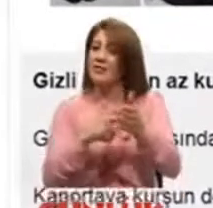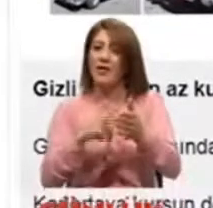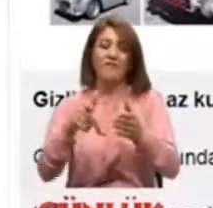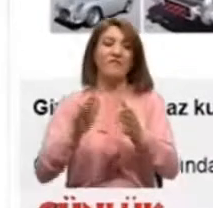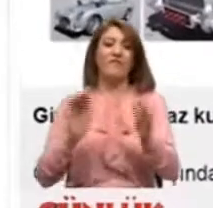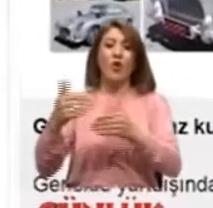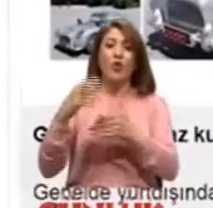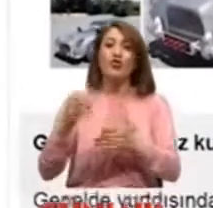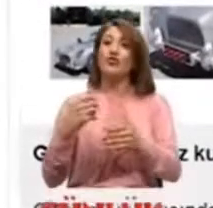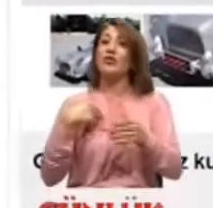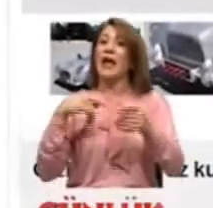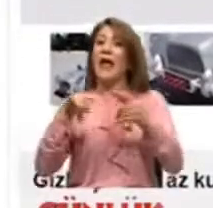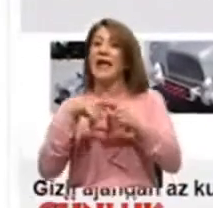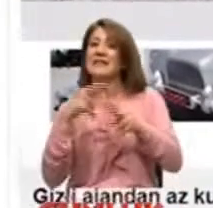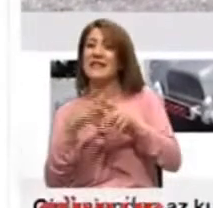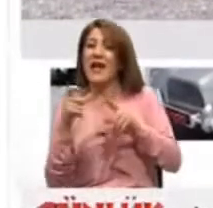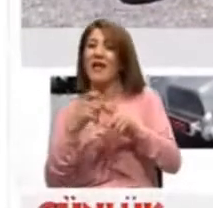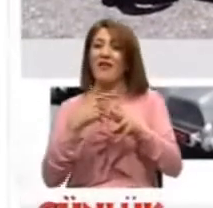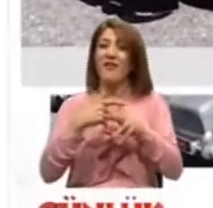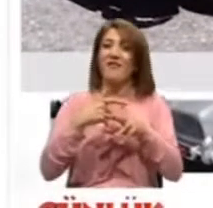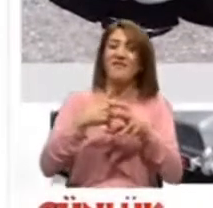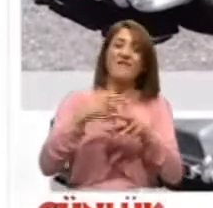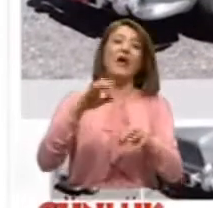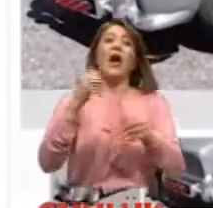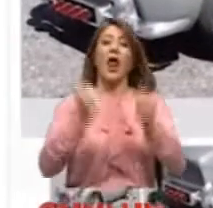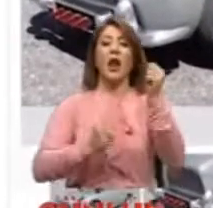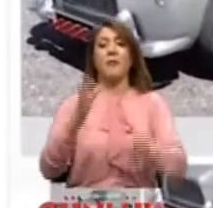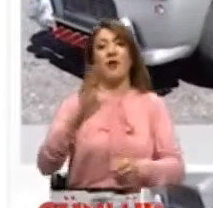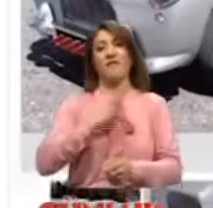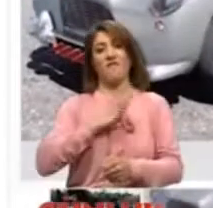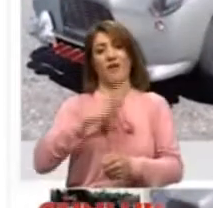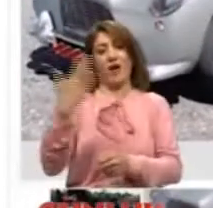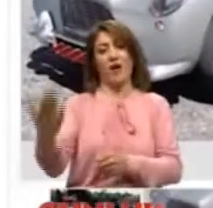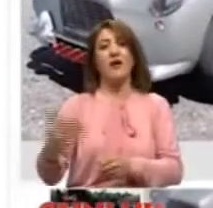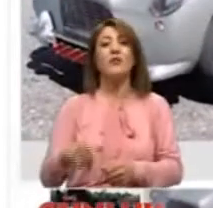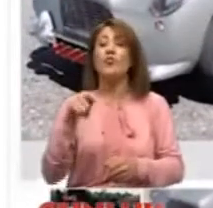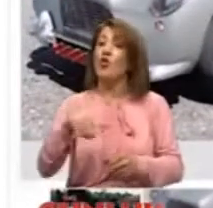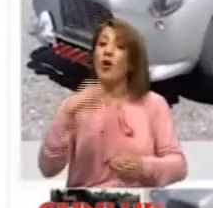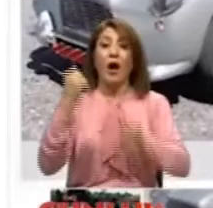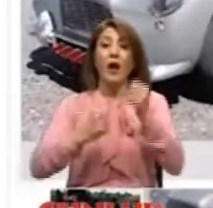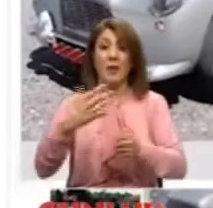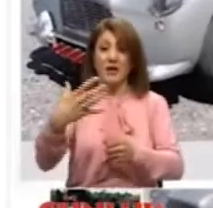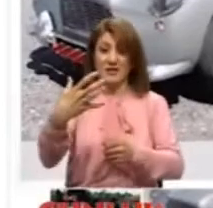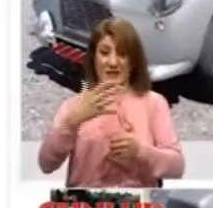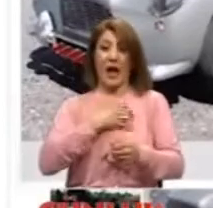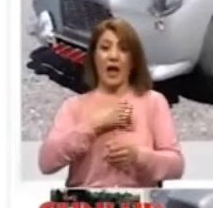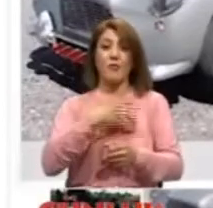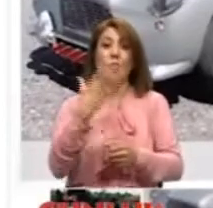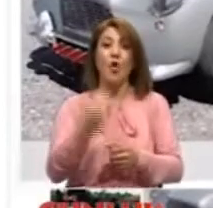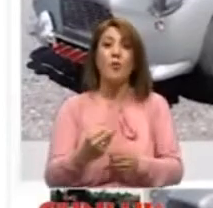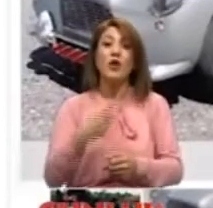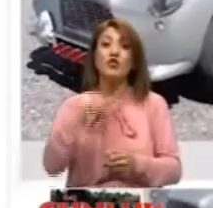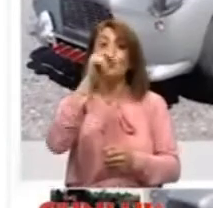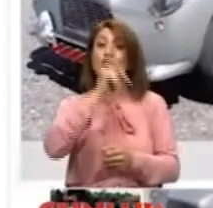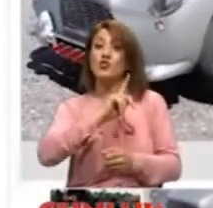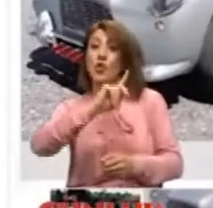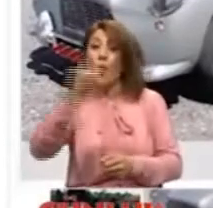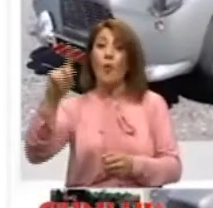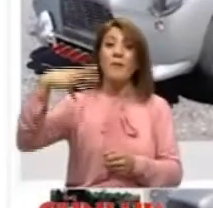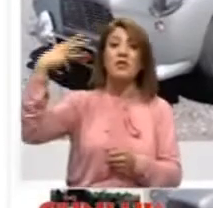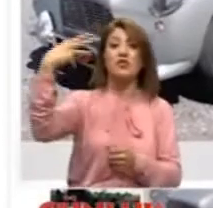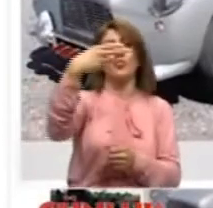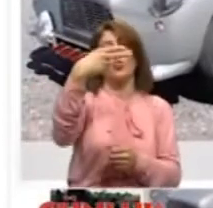aldığı gizli servis bakımları tam olarak yapılmış bir araba var hazırda. Ve bu arabaya sahip olmanın bedeli tam 110 bin